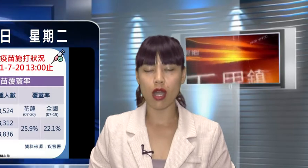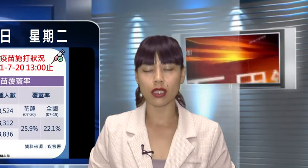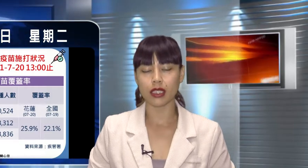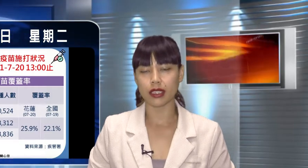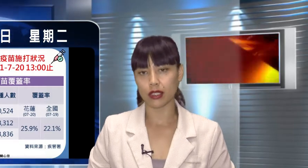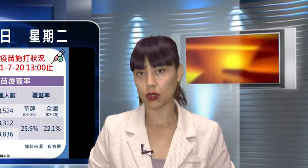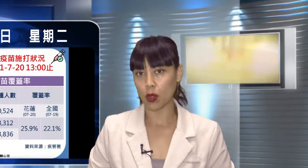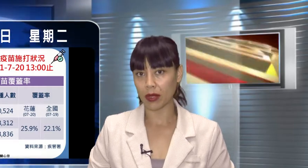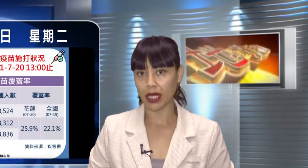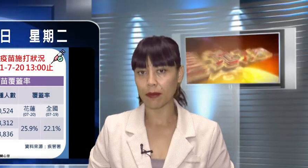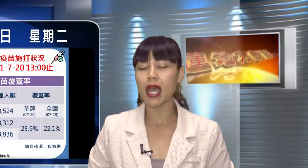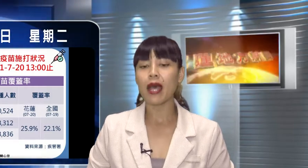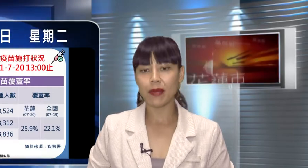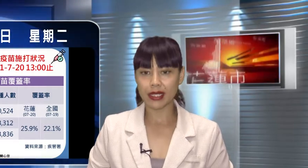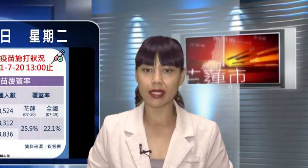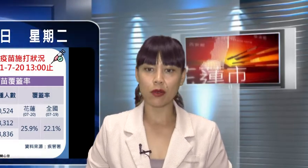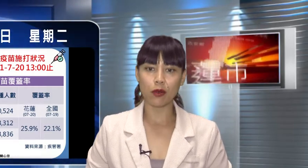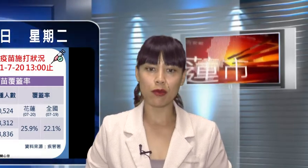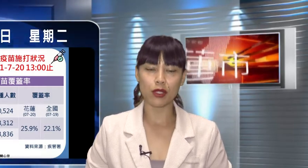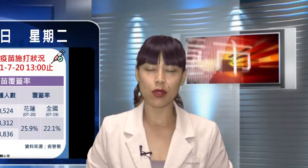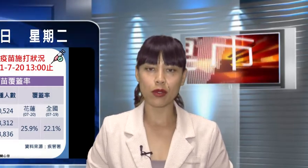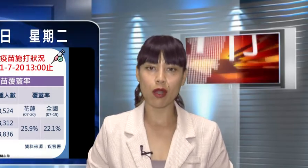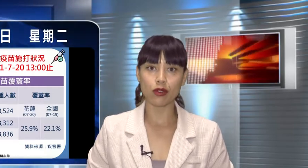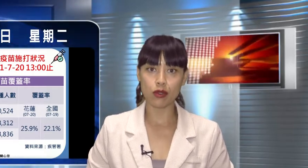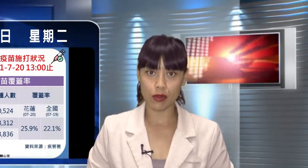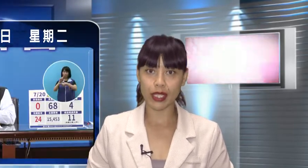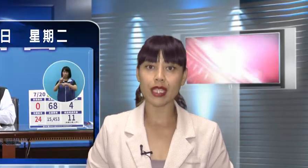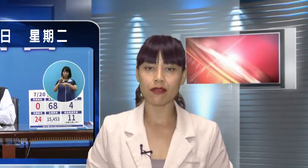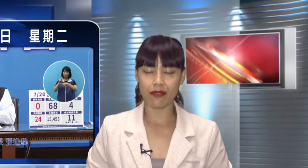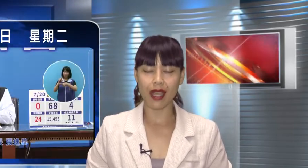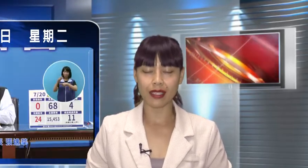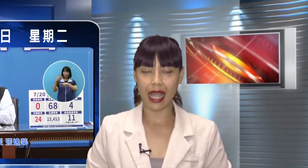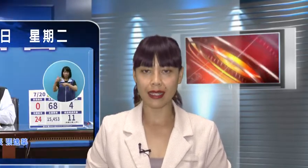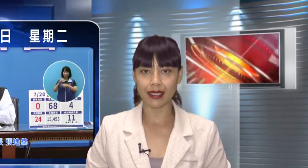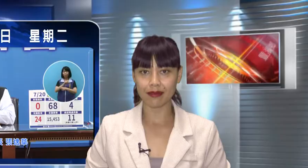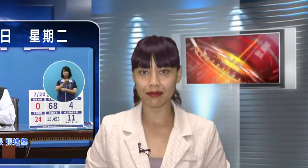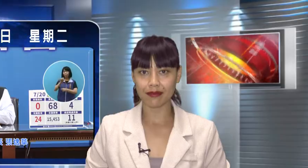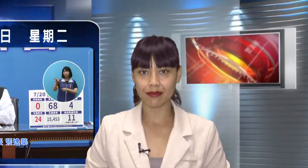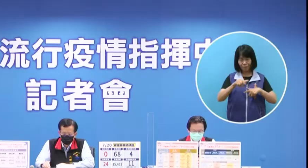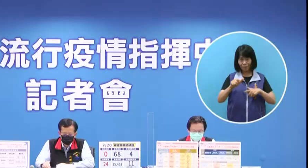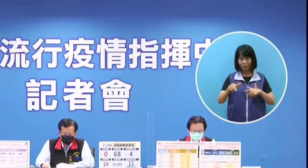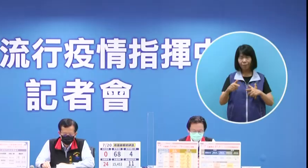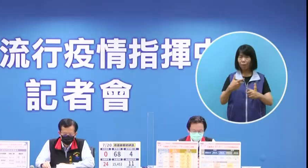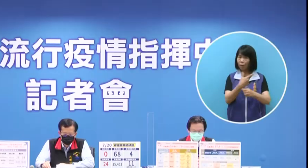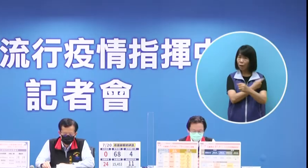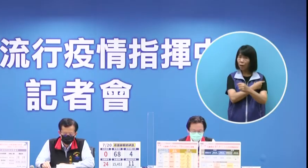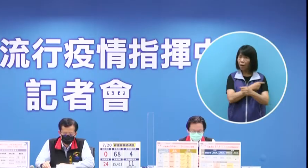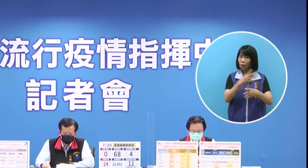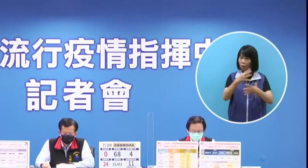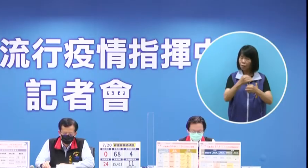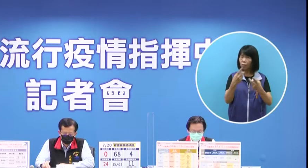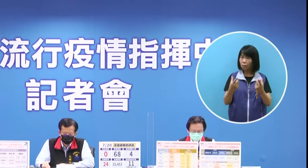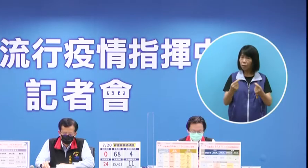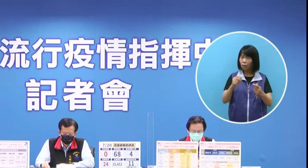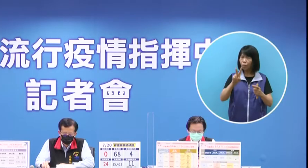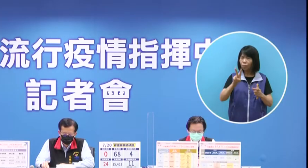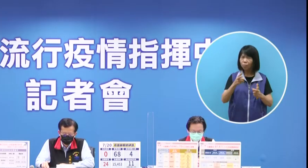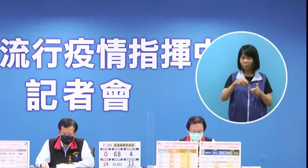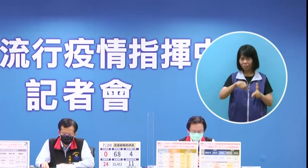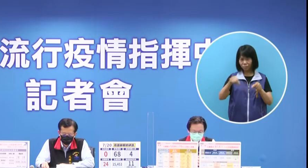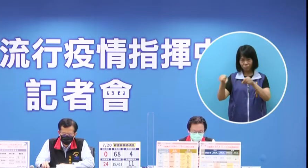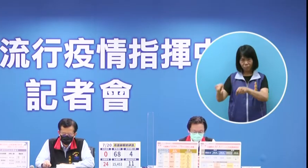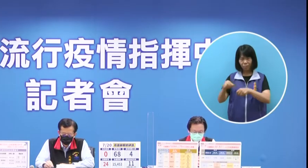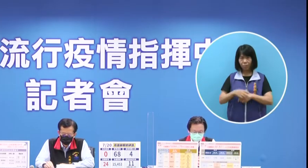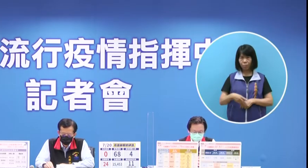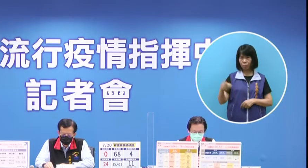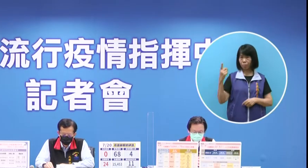状况进行说明，并且也呼吁民众要注意防台了。 20号，花莲仍然维持零确诊。